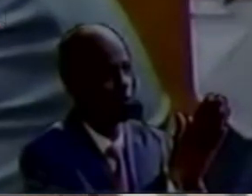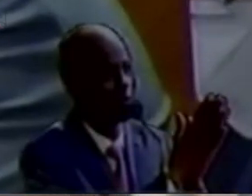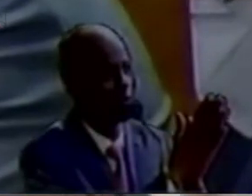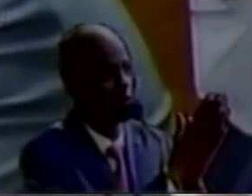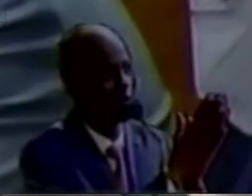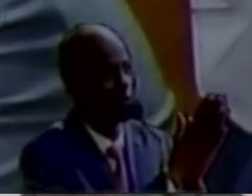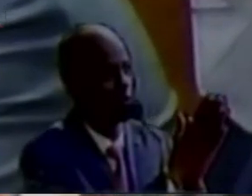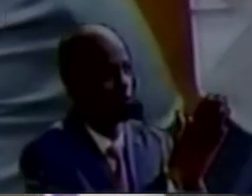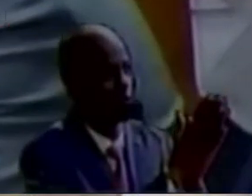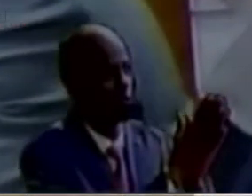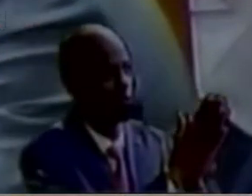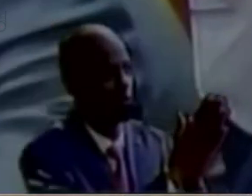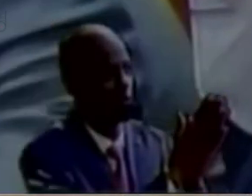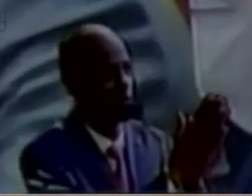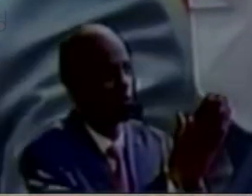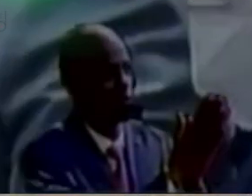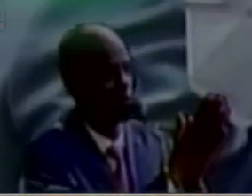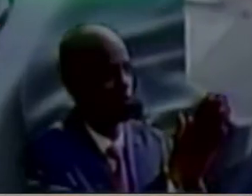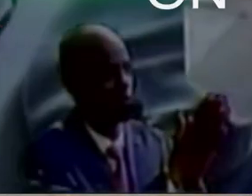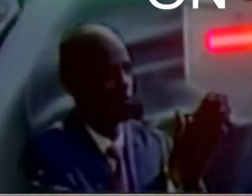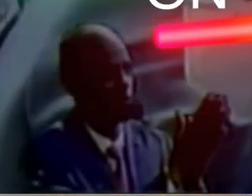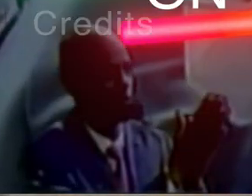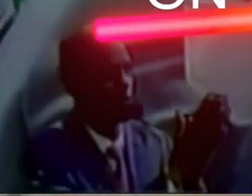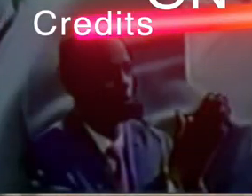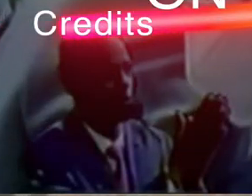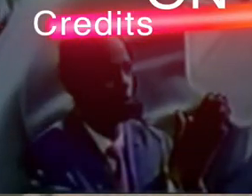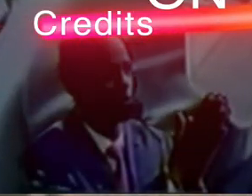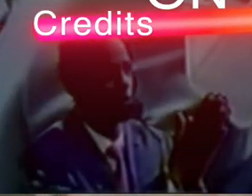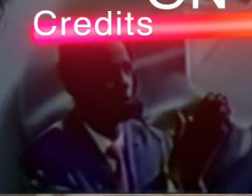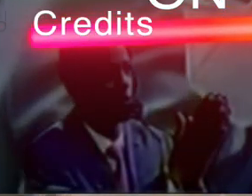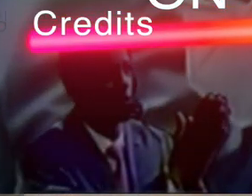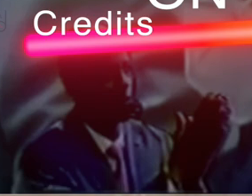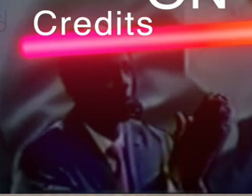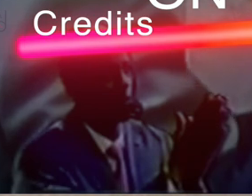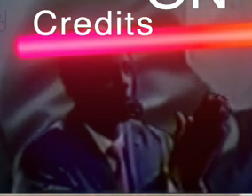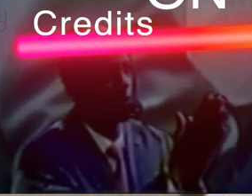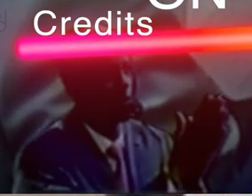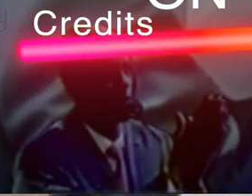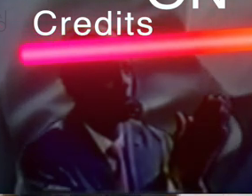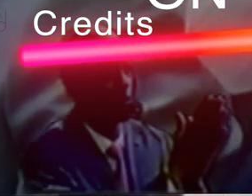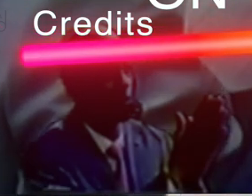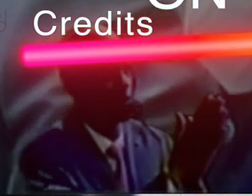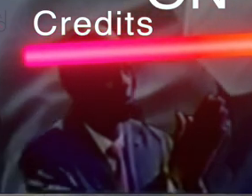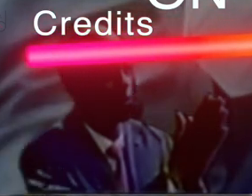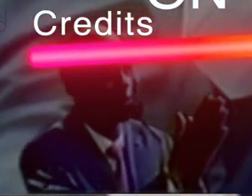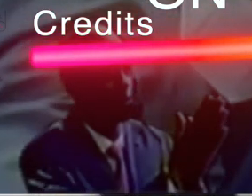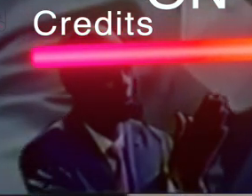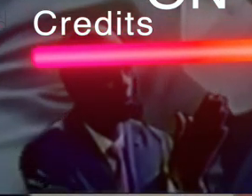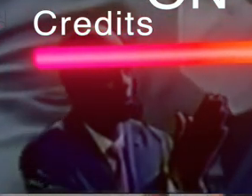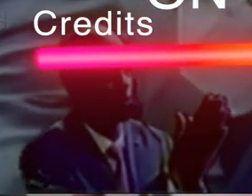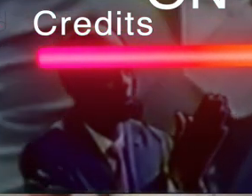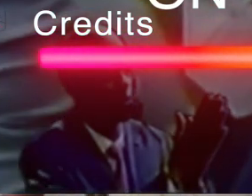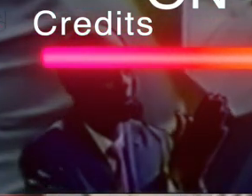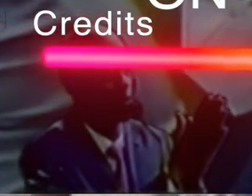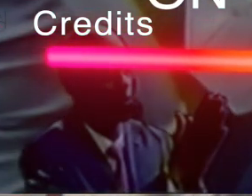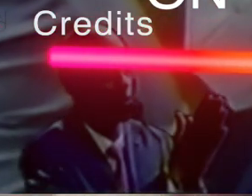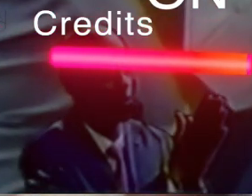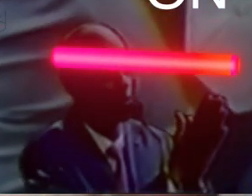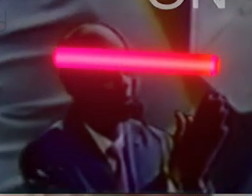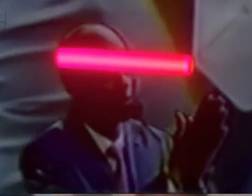de magnitude 7.2 a occasionné, après son passage, des estropiés de tout genre, physiques, économiques,